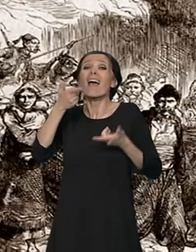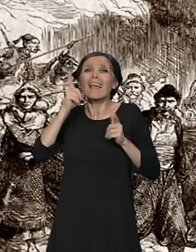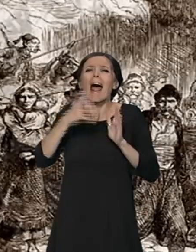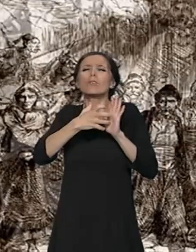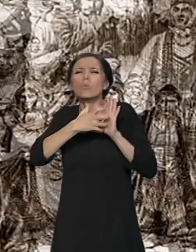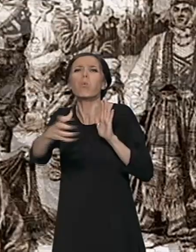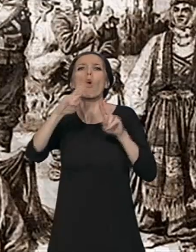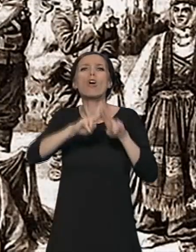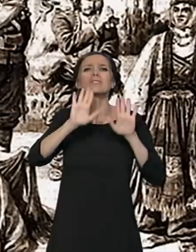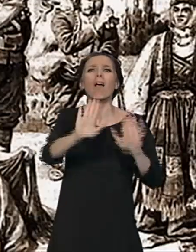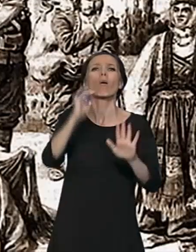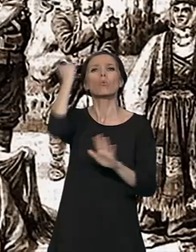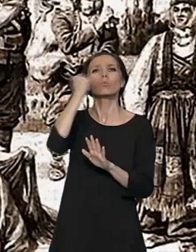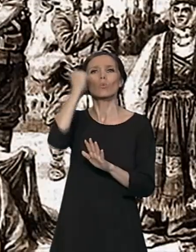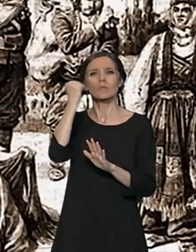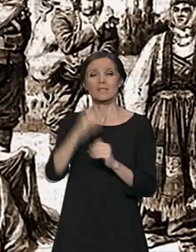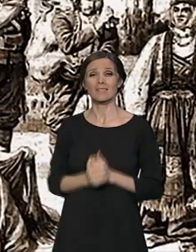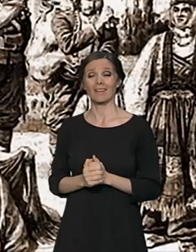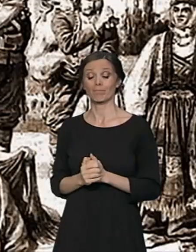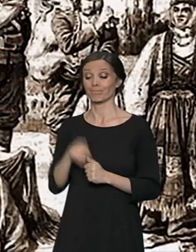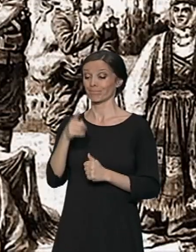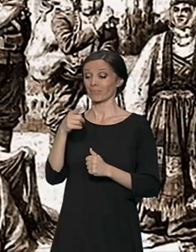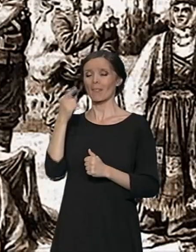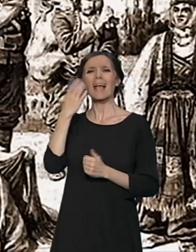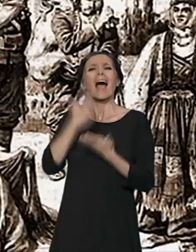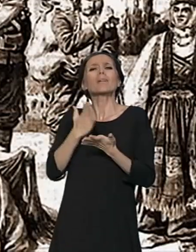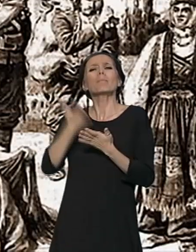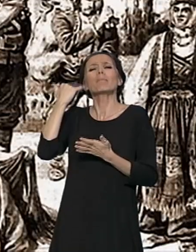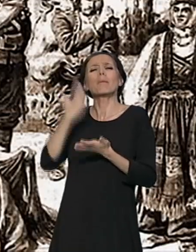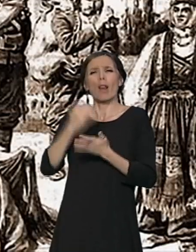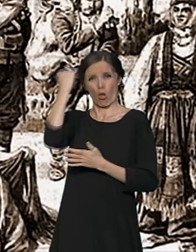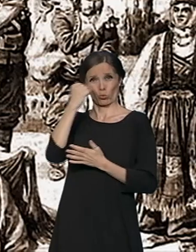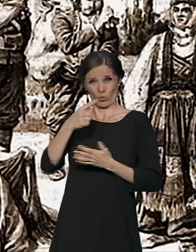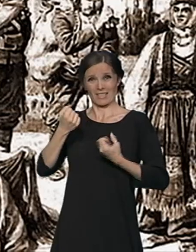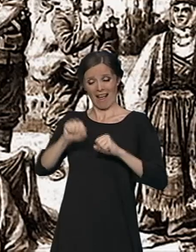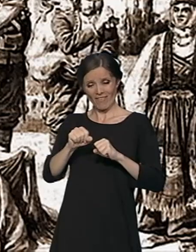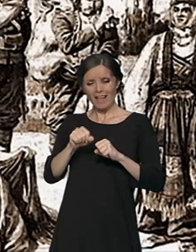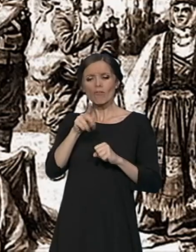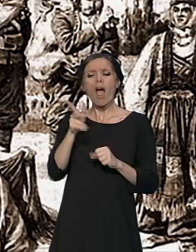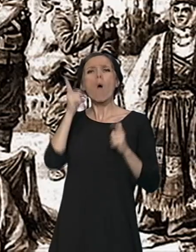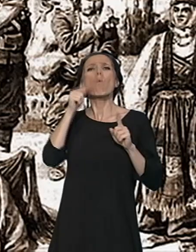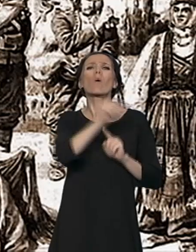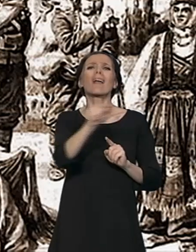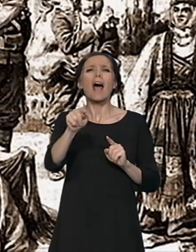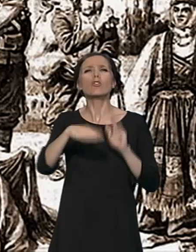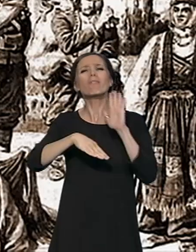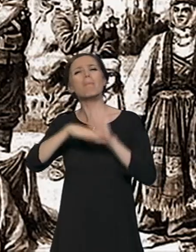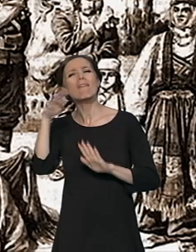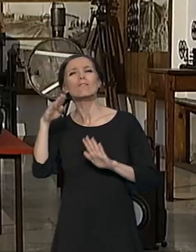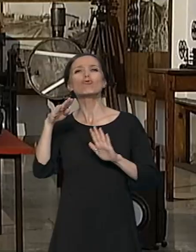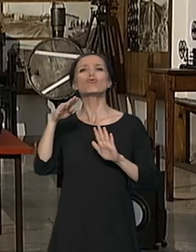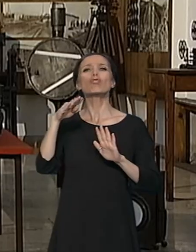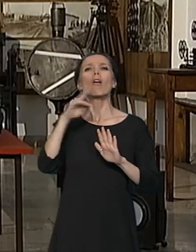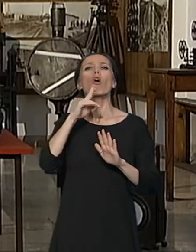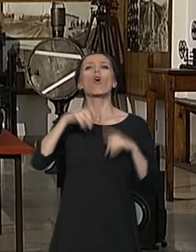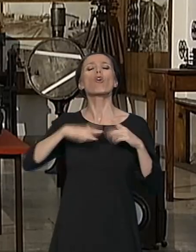srpski. Gradsko stanovništvo u Srbiji tokom turske vladavine bilo je muslimansko sa određenim delom cincarskih, grčkih,